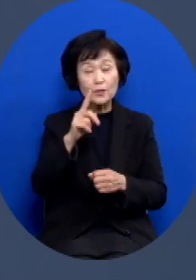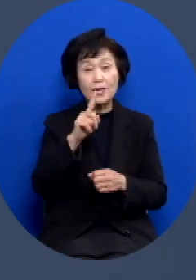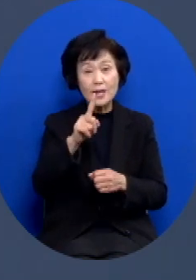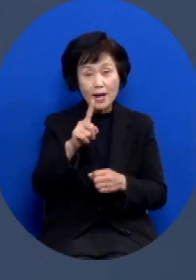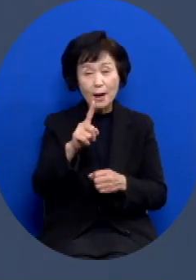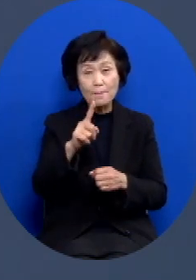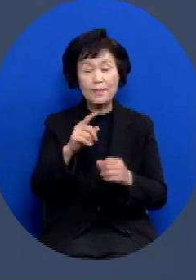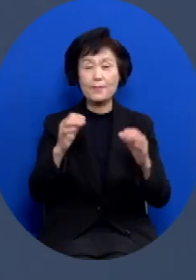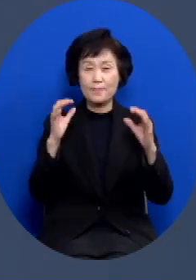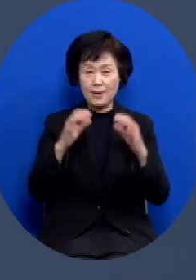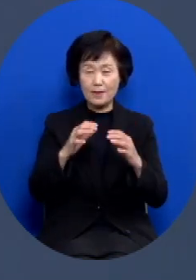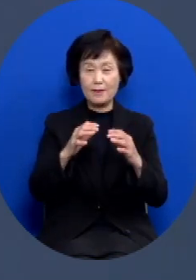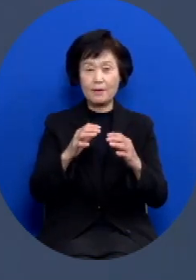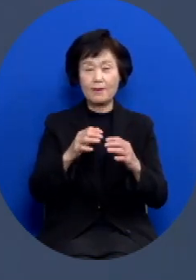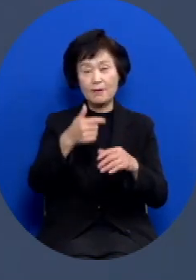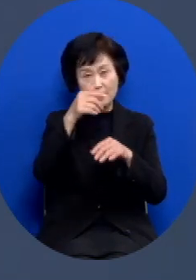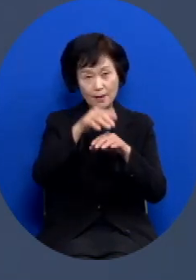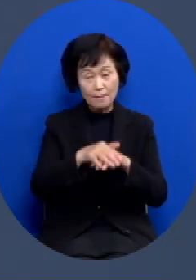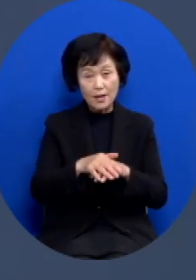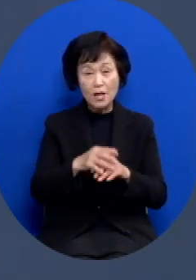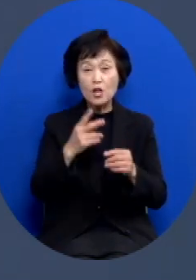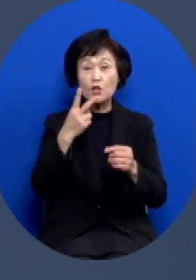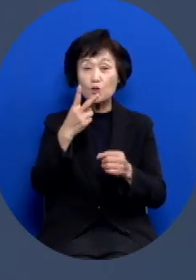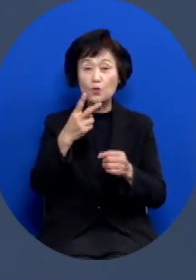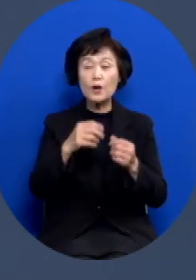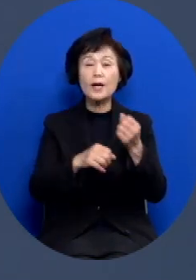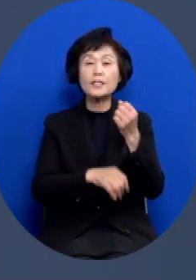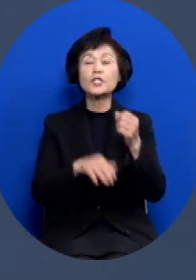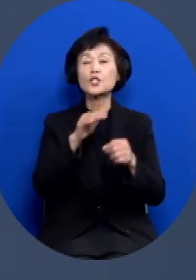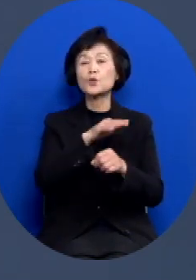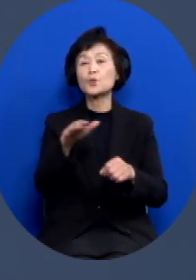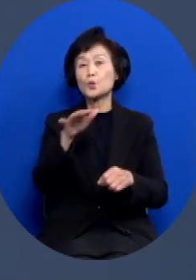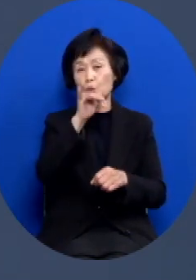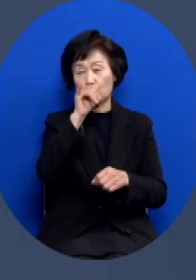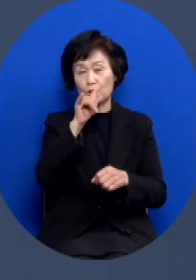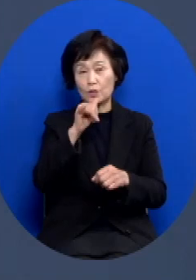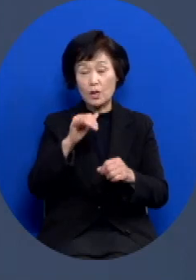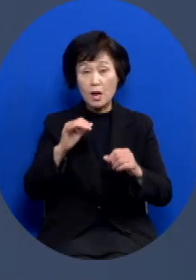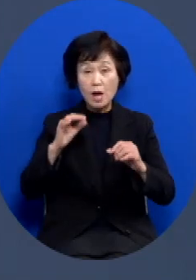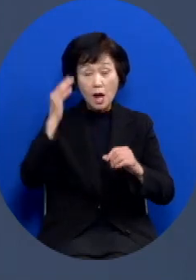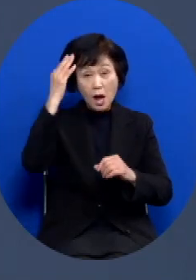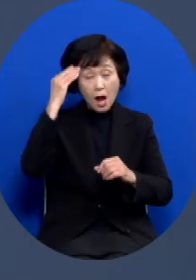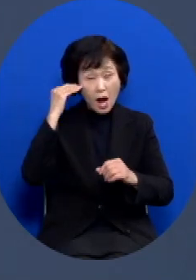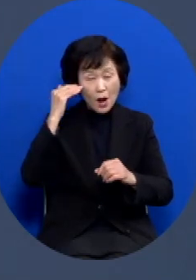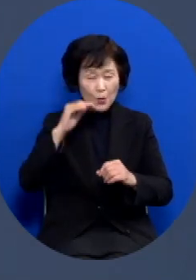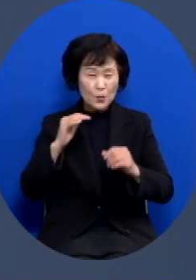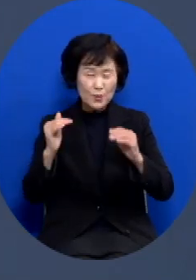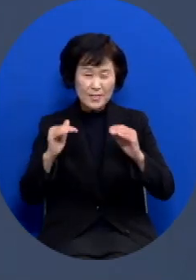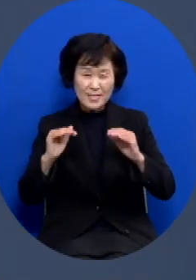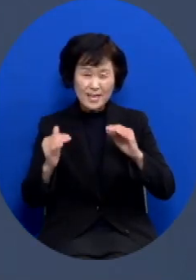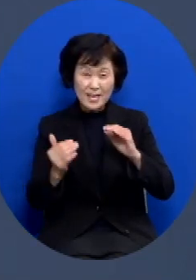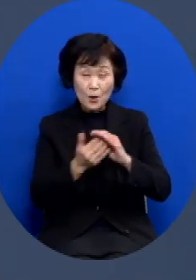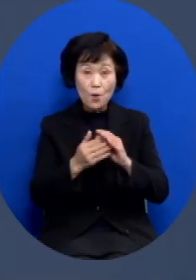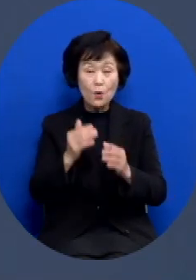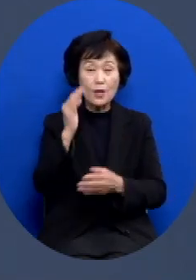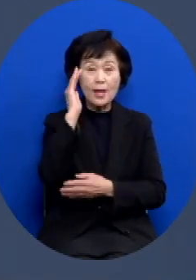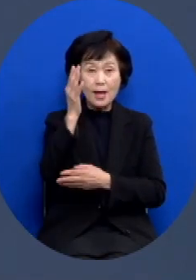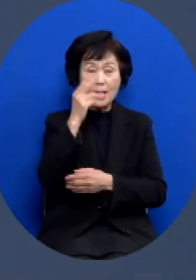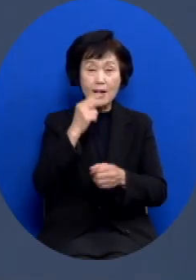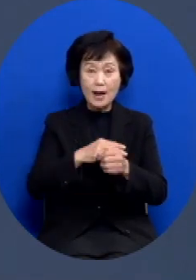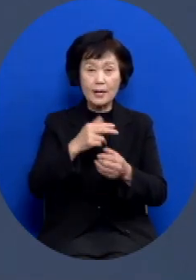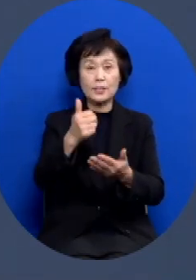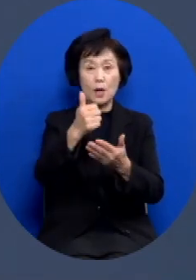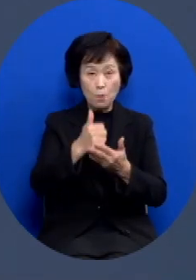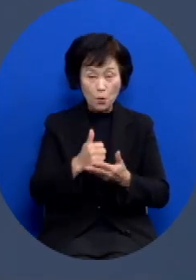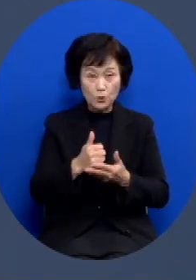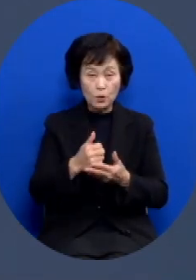집회를 합니다 여기는 두 가지 기준이 있는데 우리나라 최고의 강사를 모신다 그게 첫 번째 기준이고요